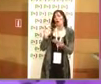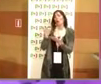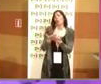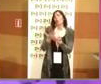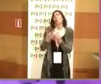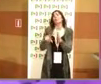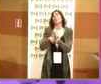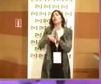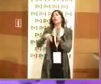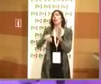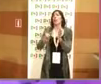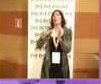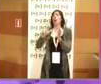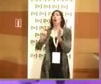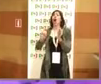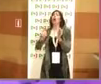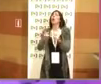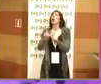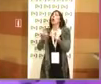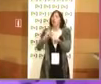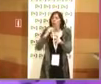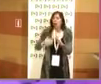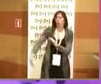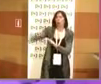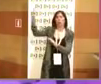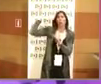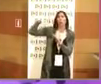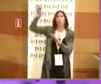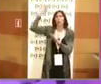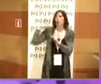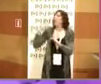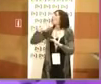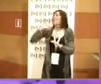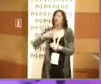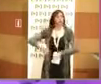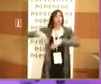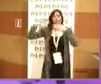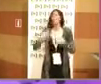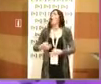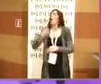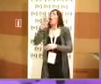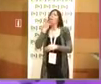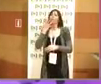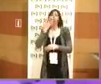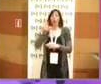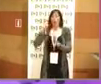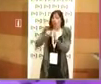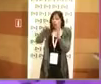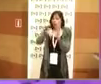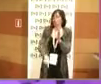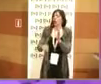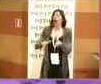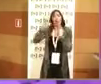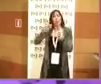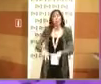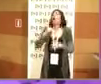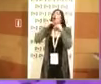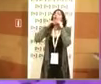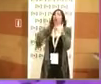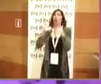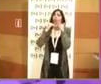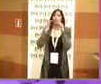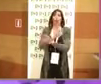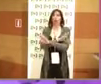Pillon, noi, lo giuriamo, solleveremo l'Italia per impedire che quella legge venga approvata.